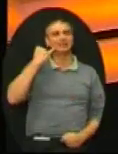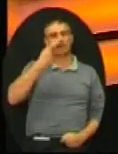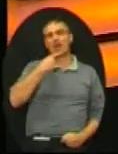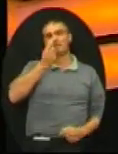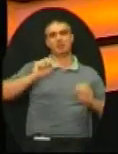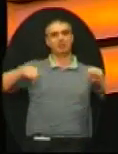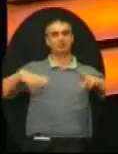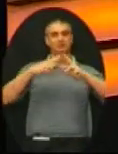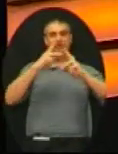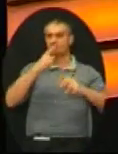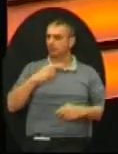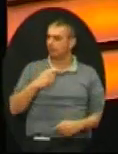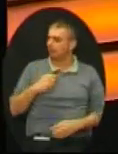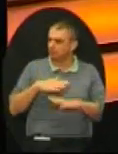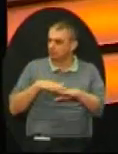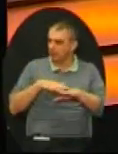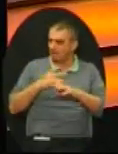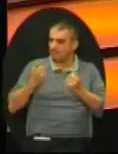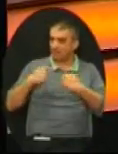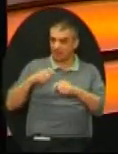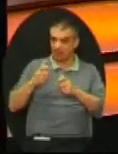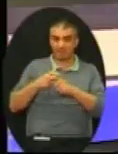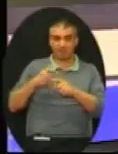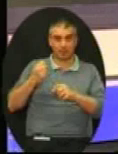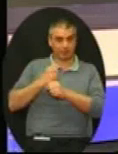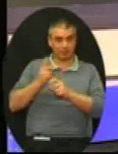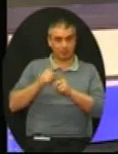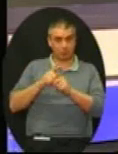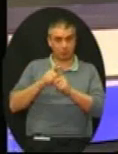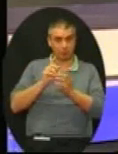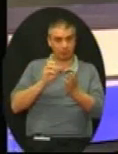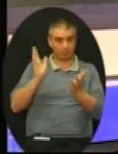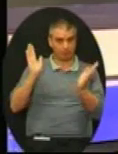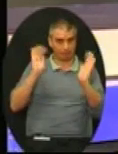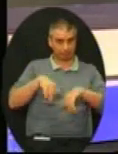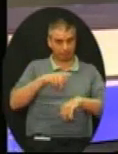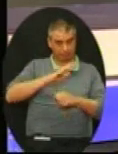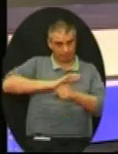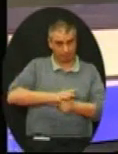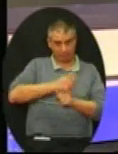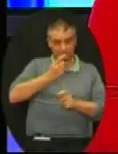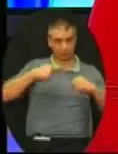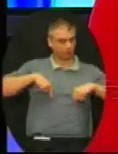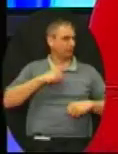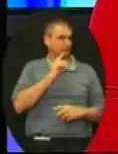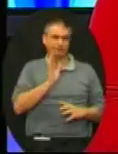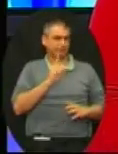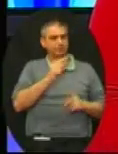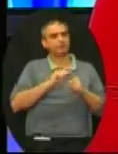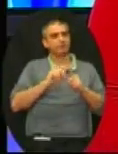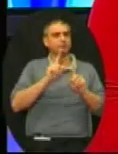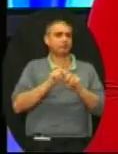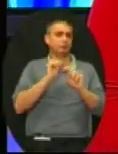לפרנסואה הולנד. סליחה רגע, אז ועידת מפלגת העבודה קיפלה את יושב ראש המפלגה שלה? לא, אני חושבת שזה לא היה קיפול, זה היה סוג